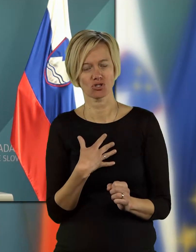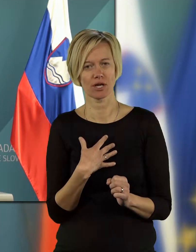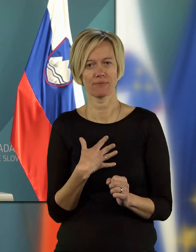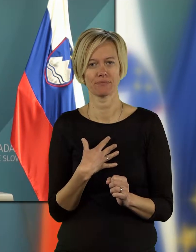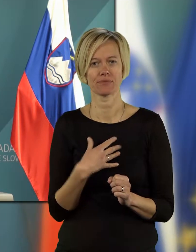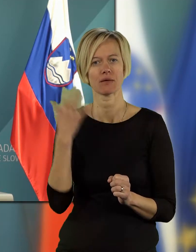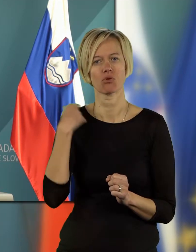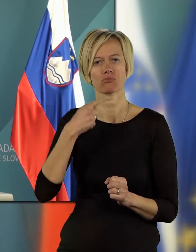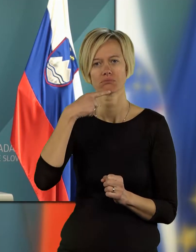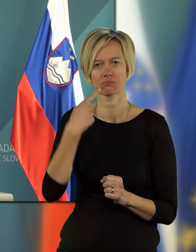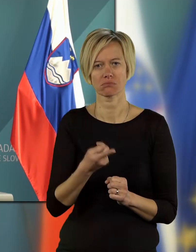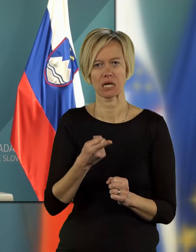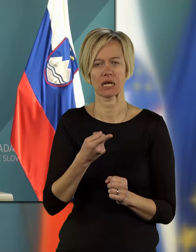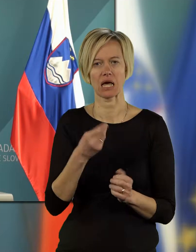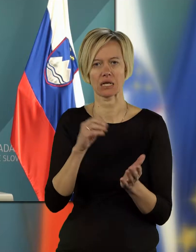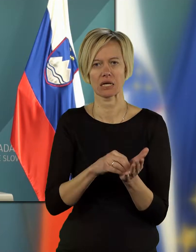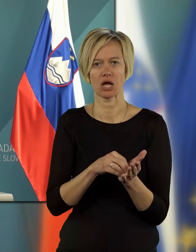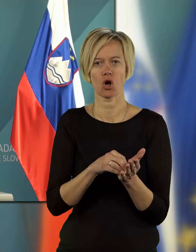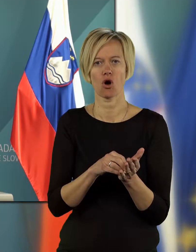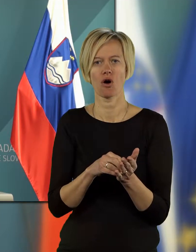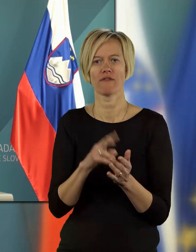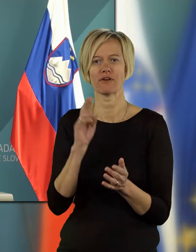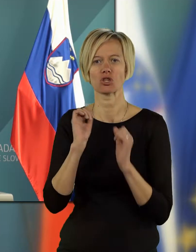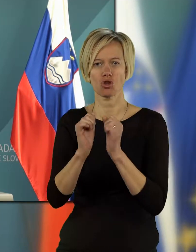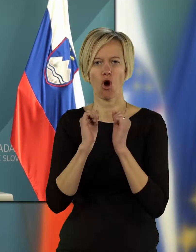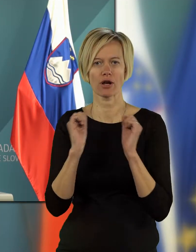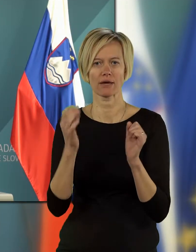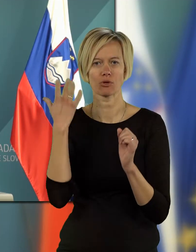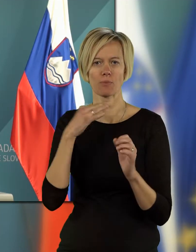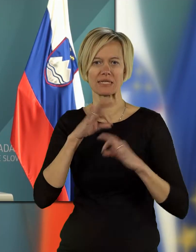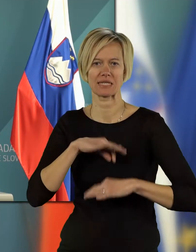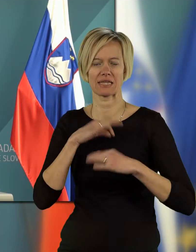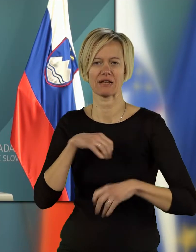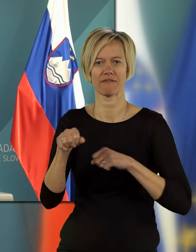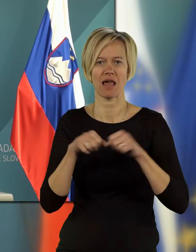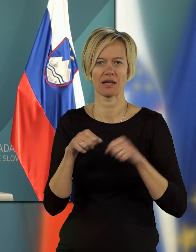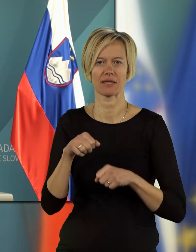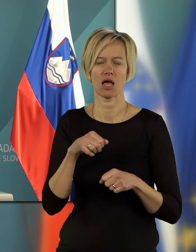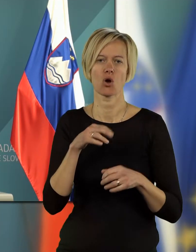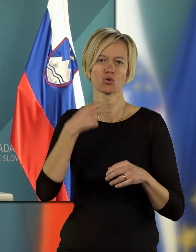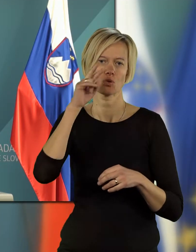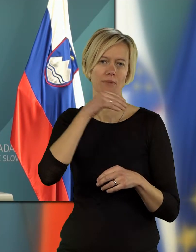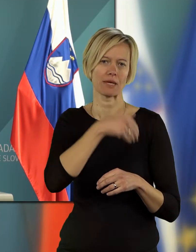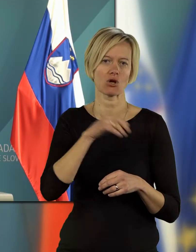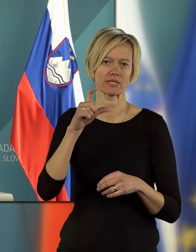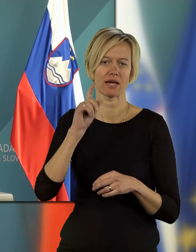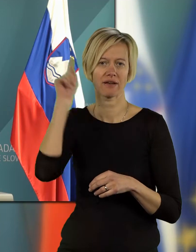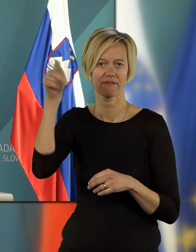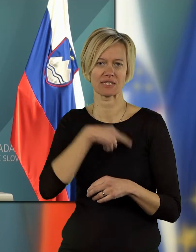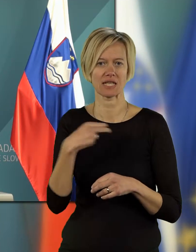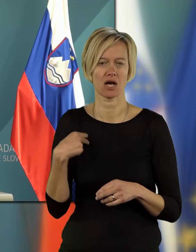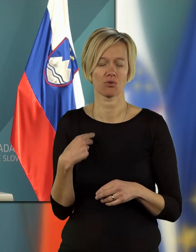ki je bilo pa deklarirano tudi v torek, ko je bil predsednik vlade dr. Miro Cerar v